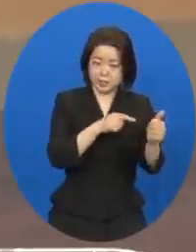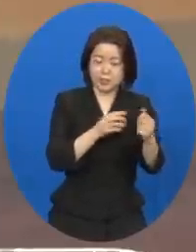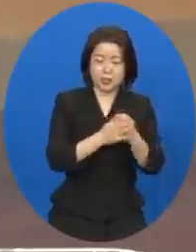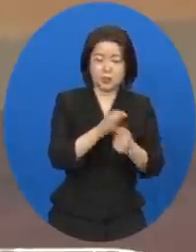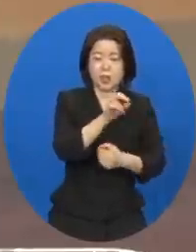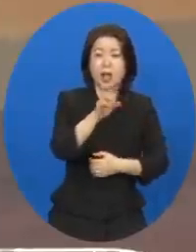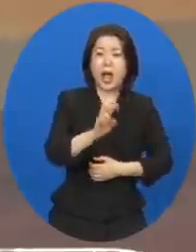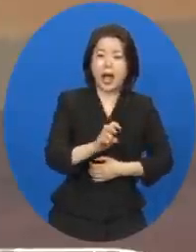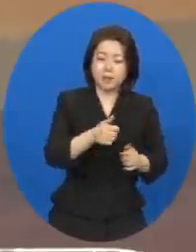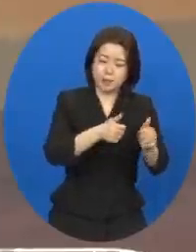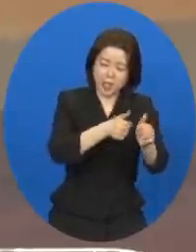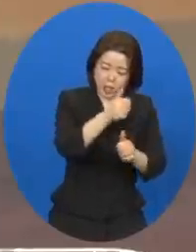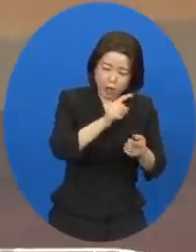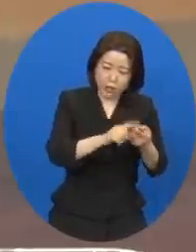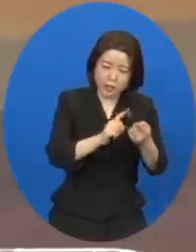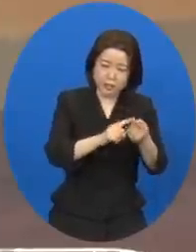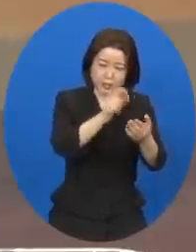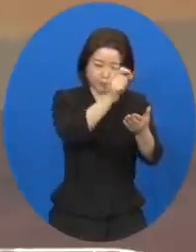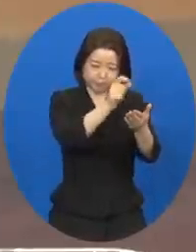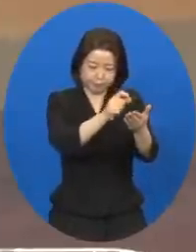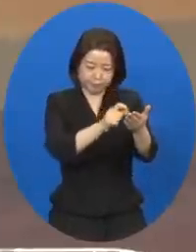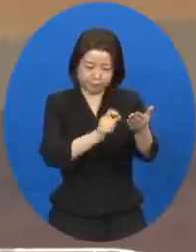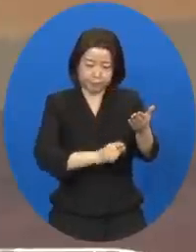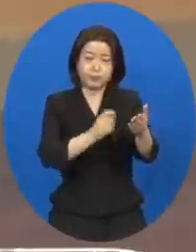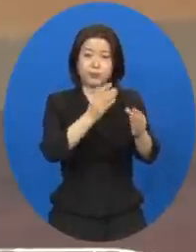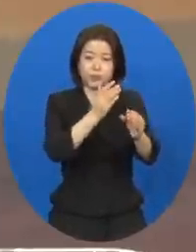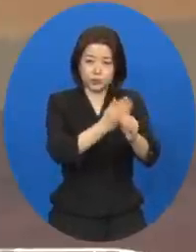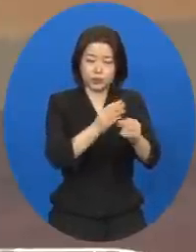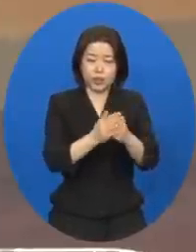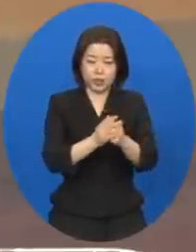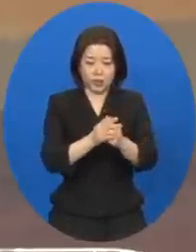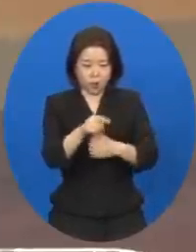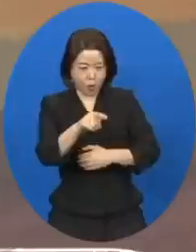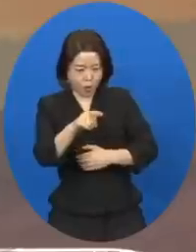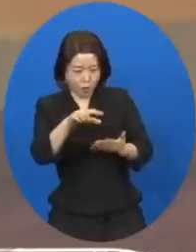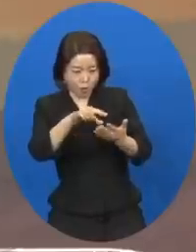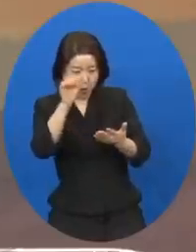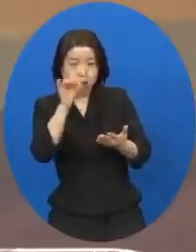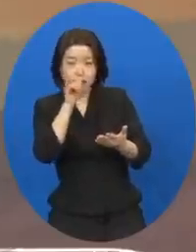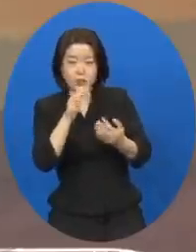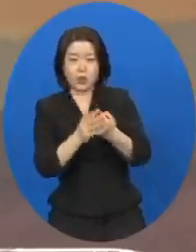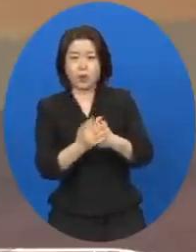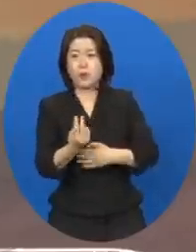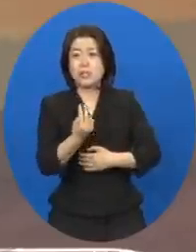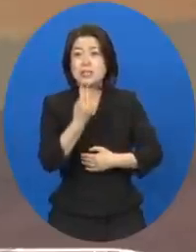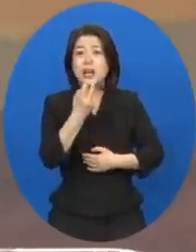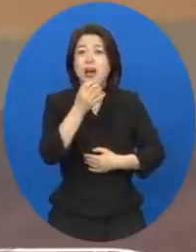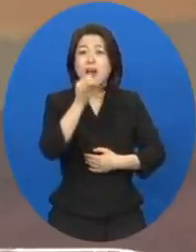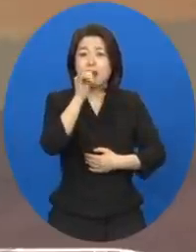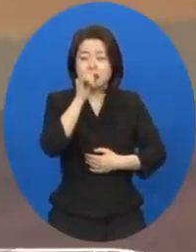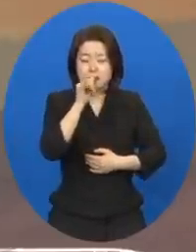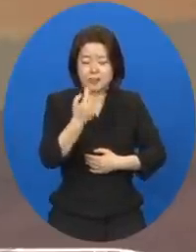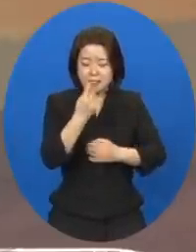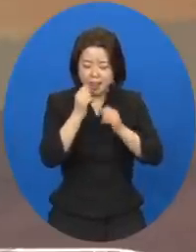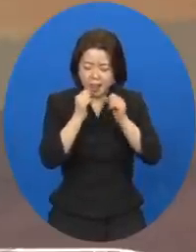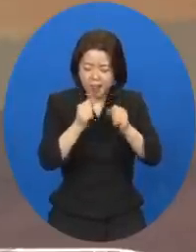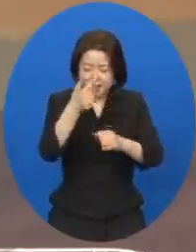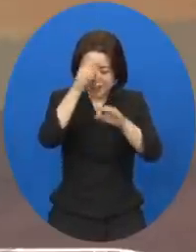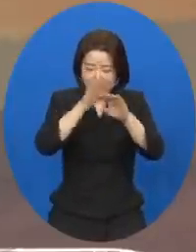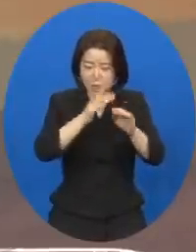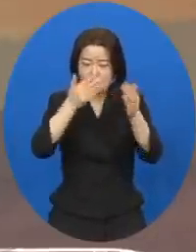대해서 쭉 설명을 하는 중에 이런 주목할 만한 부분이 있더라고요. 살아있는 예배를 드려보십시오.